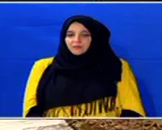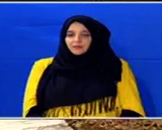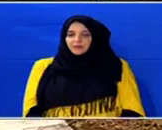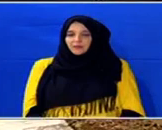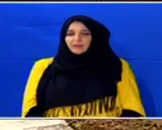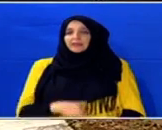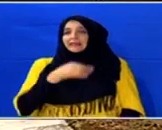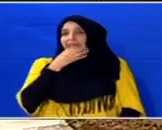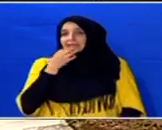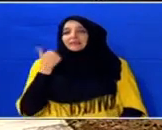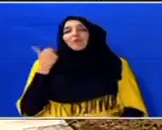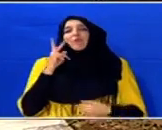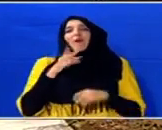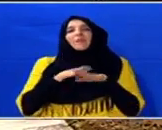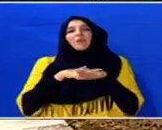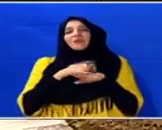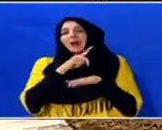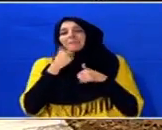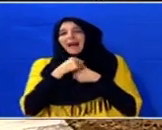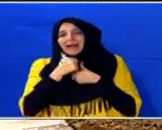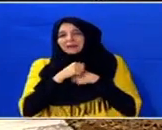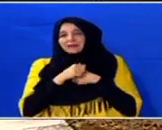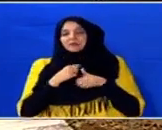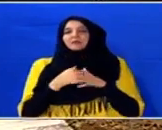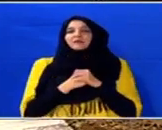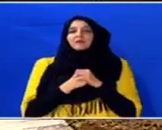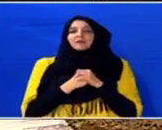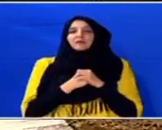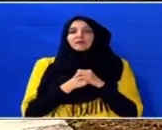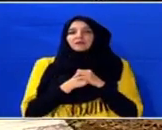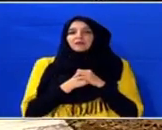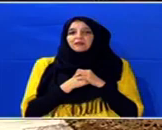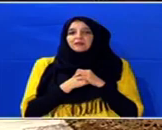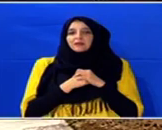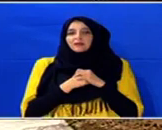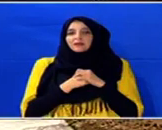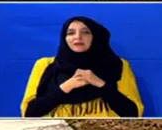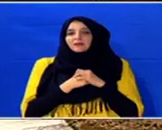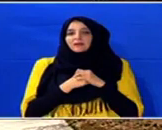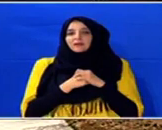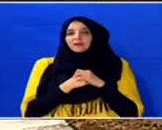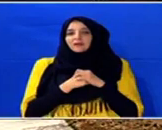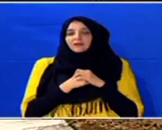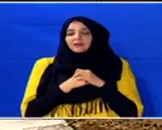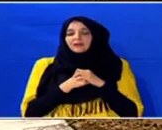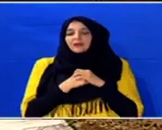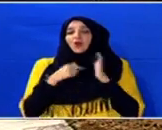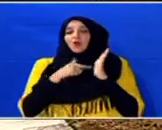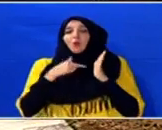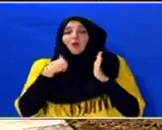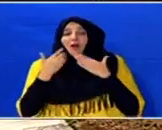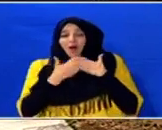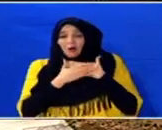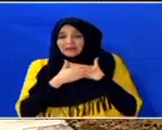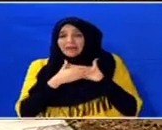نعم. وانا نقول لها صومي. نعم. هاي كي نقول لها صومي قلت لها راني لكن